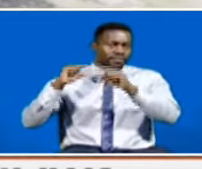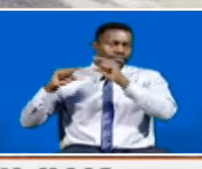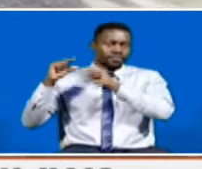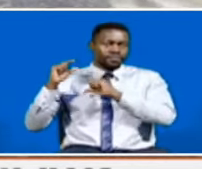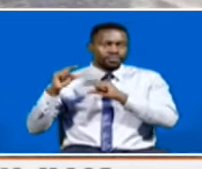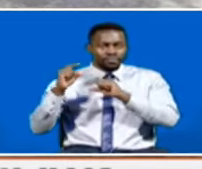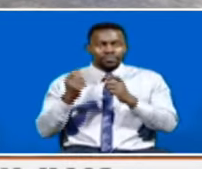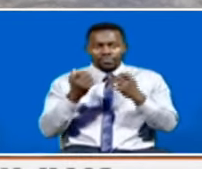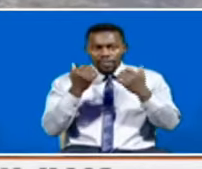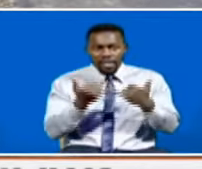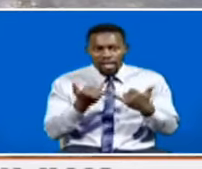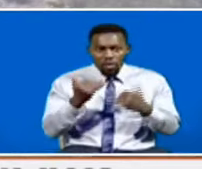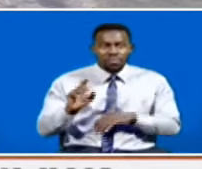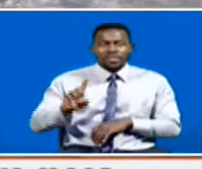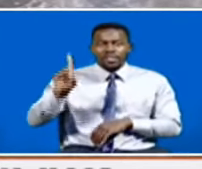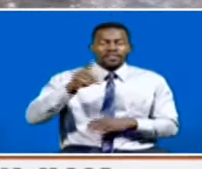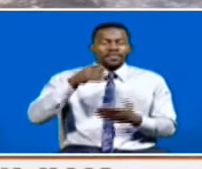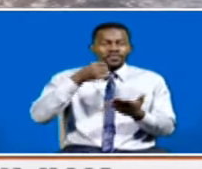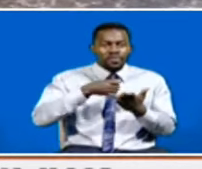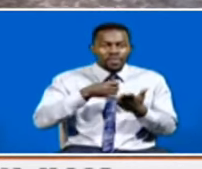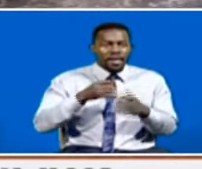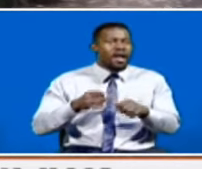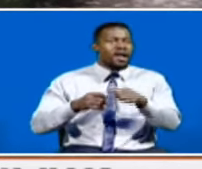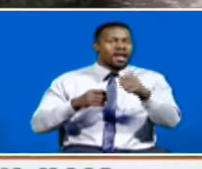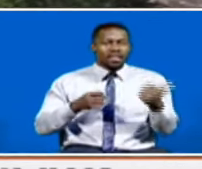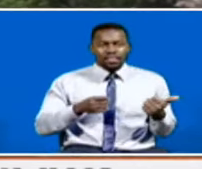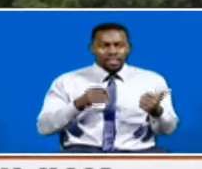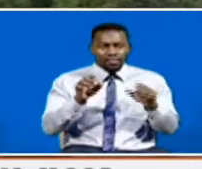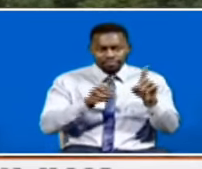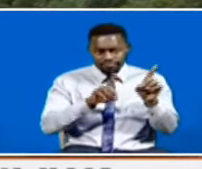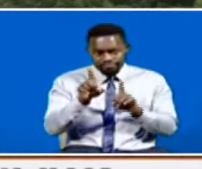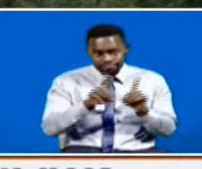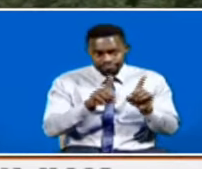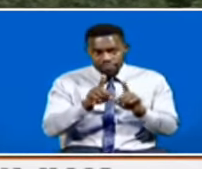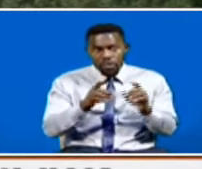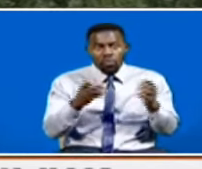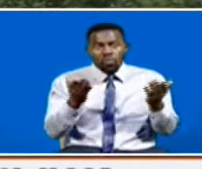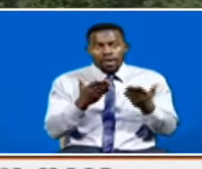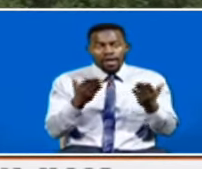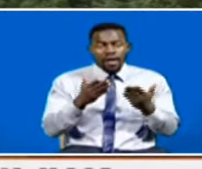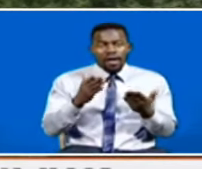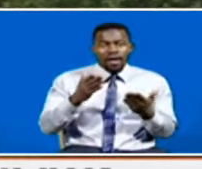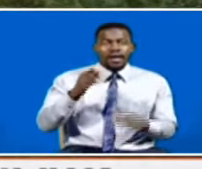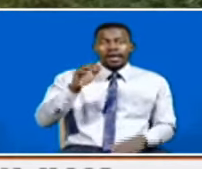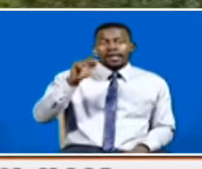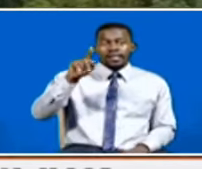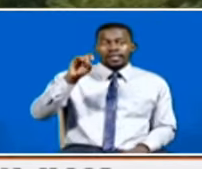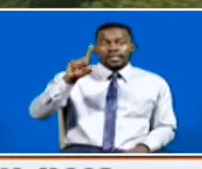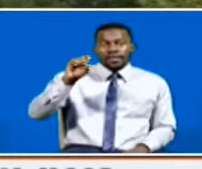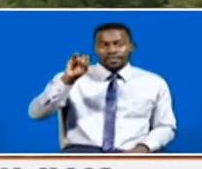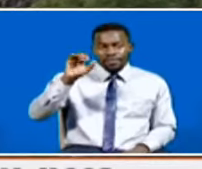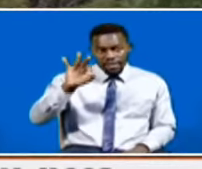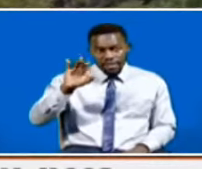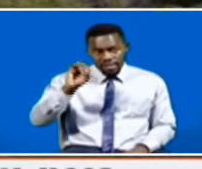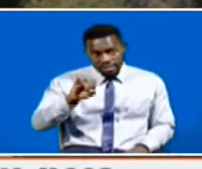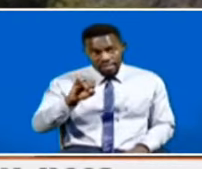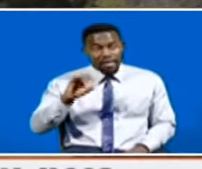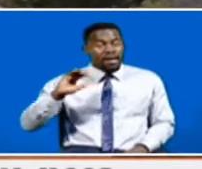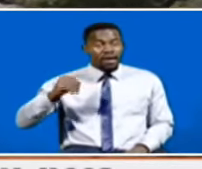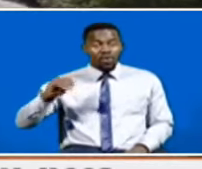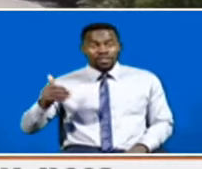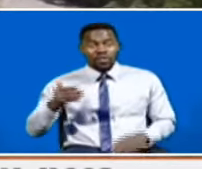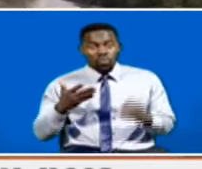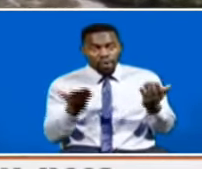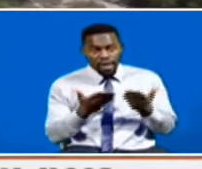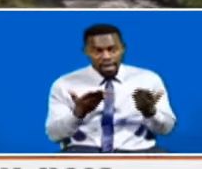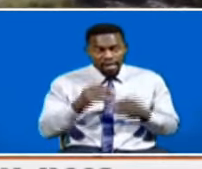amejitosa katika safari nyingine. Katika kijiji cha Uyombo, wadi ya Matsangoni, kaunti ya Kilifi, ambako serikali inataka